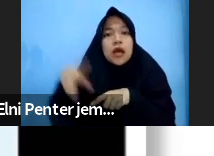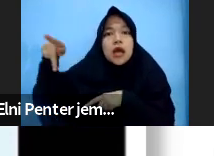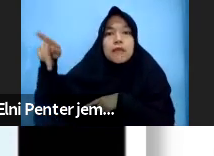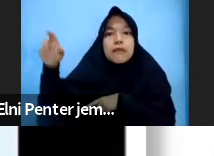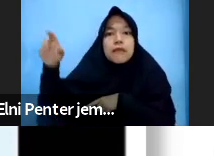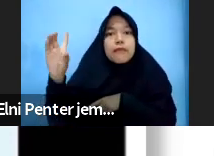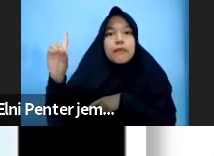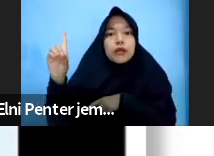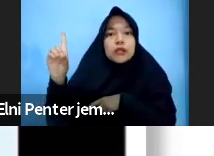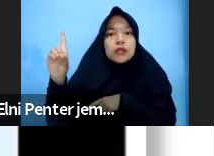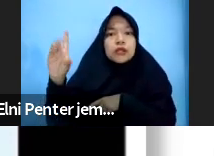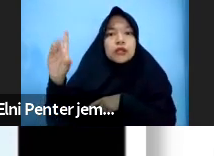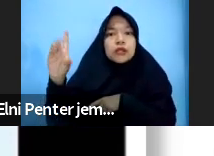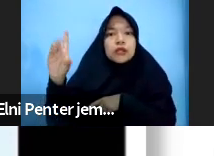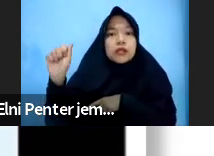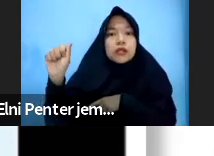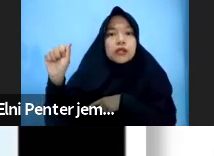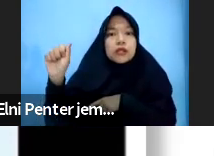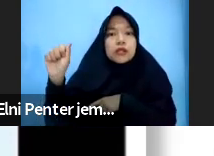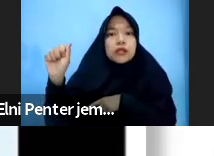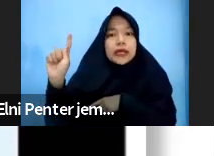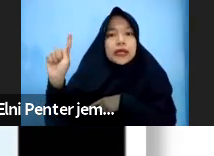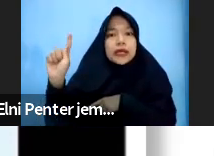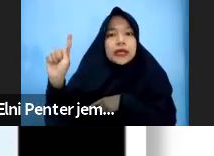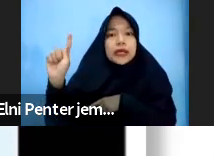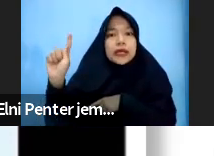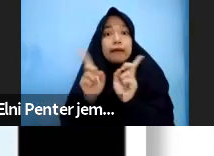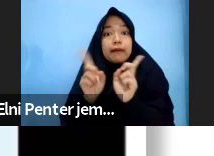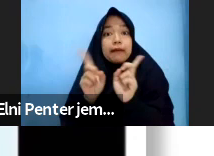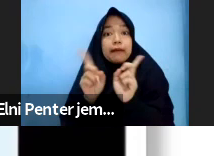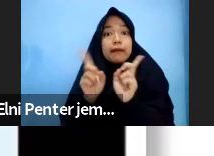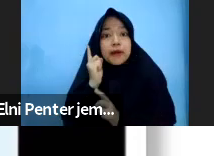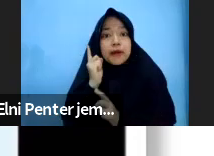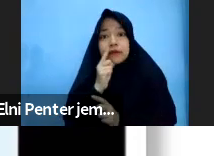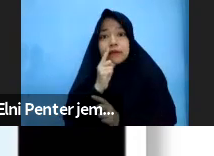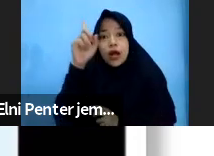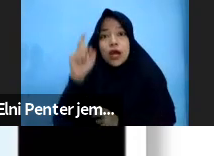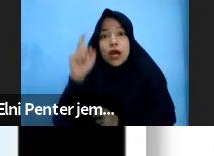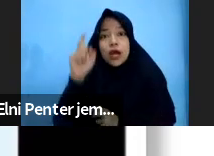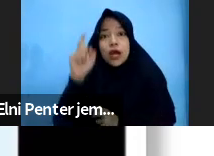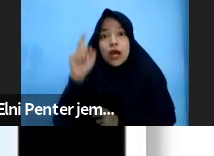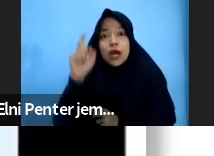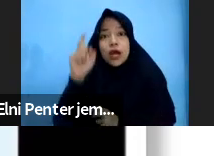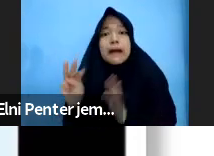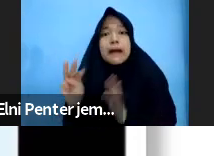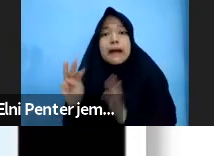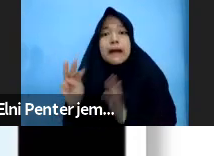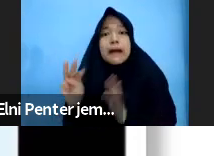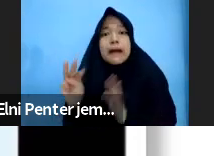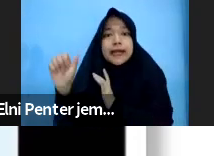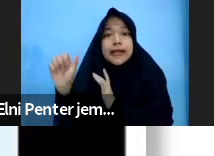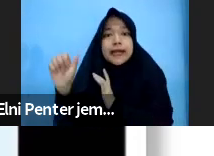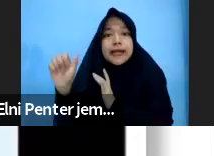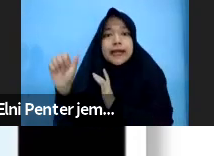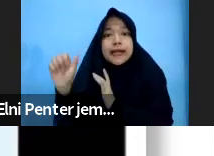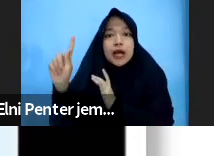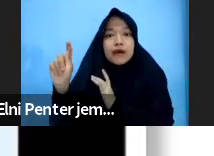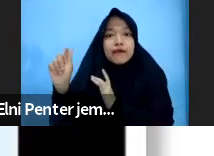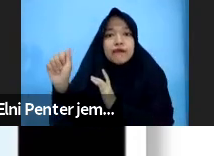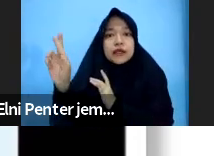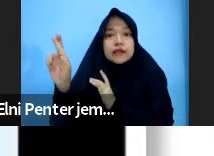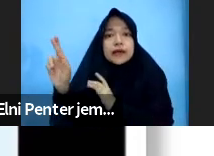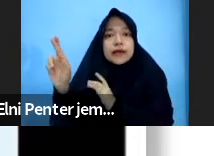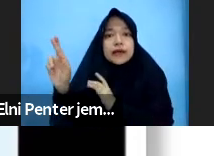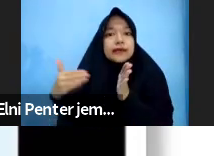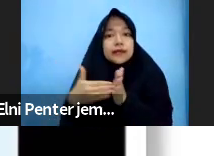harus daftar lagi hanya hanya lebih ke nulis nama dan password nanti bapak ibu so nah ini